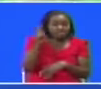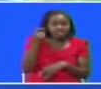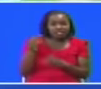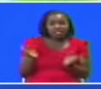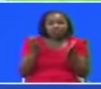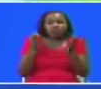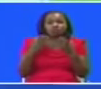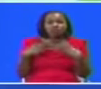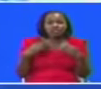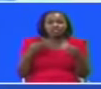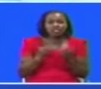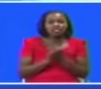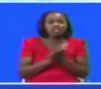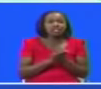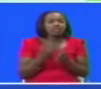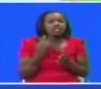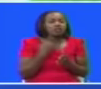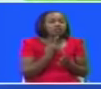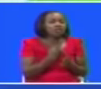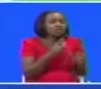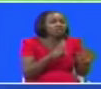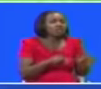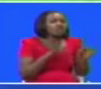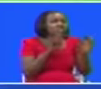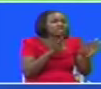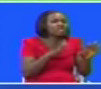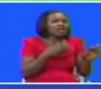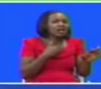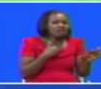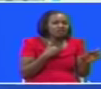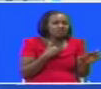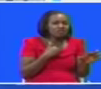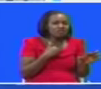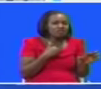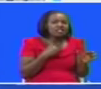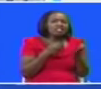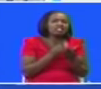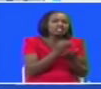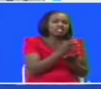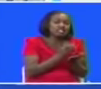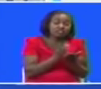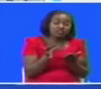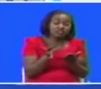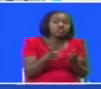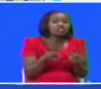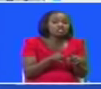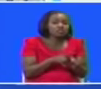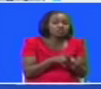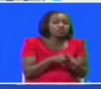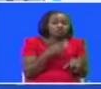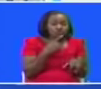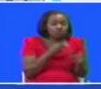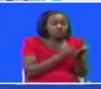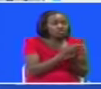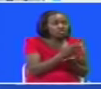kuimarika? Kwanza Australia ni kama federal system pia, wako na states yao. Oh, ni masuala ya ugatuzi pia. Ugatuzi. Sasa hiyo